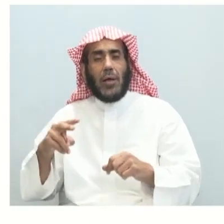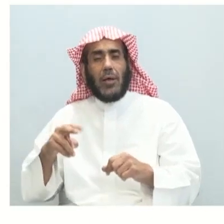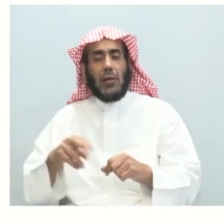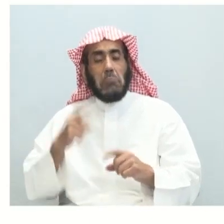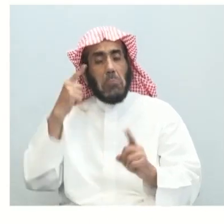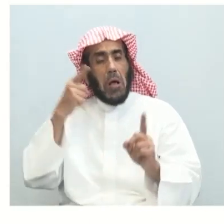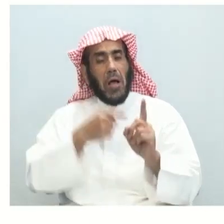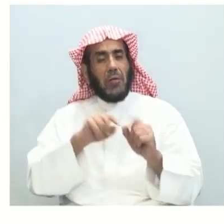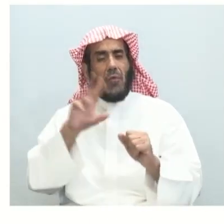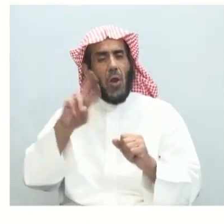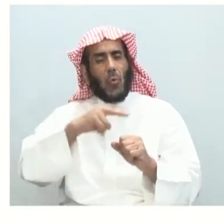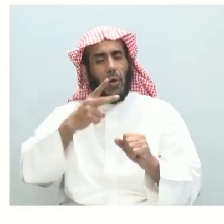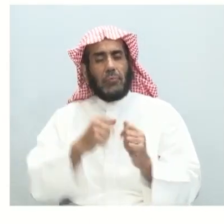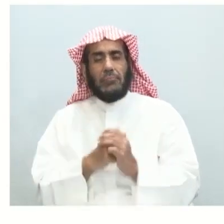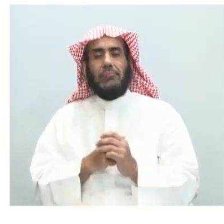المعرف